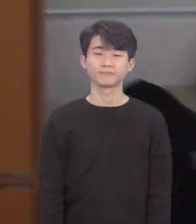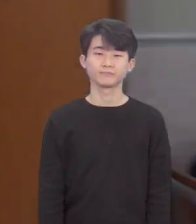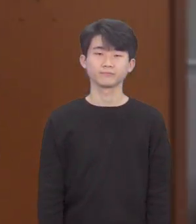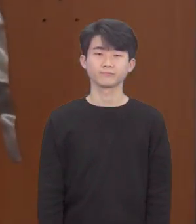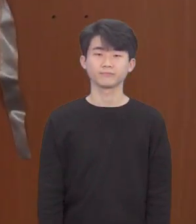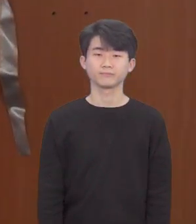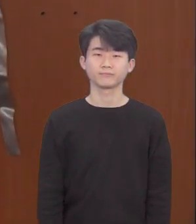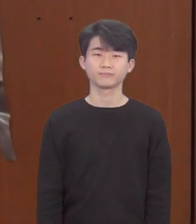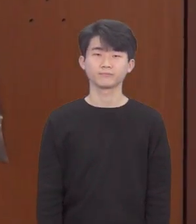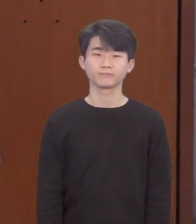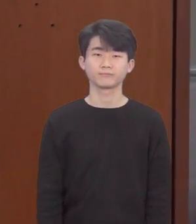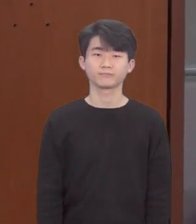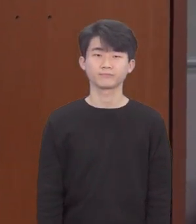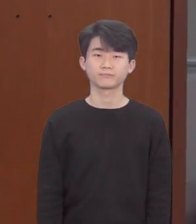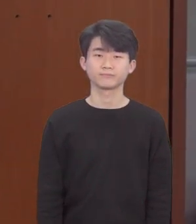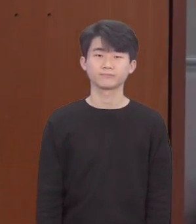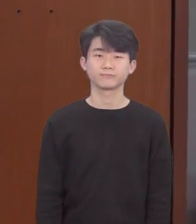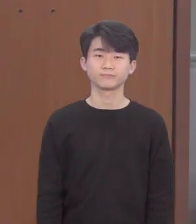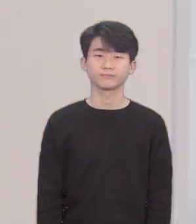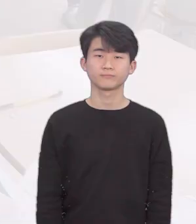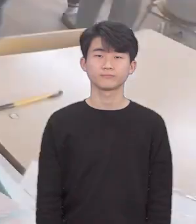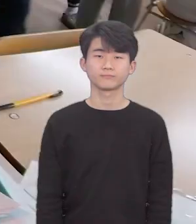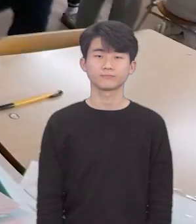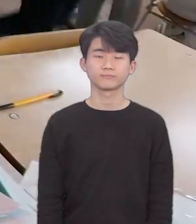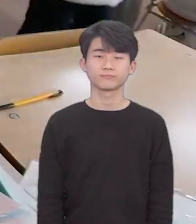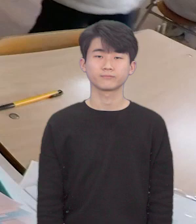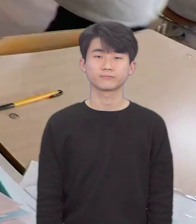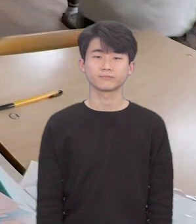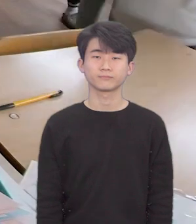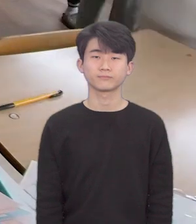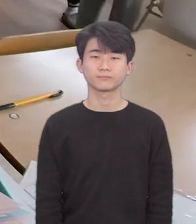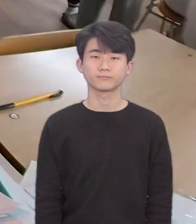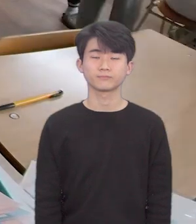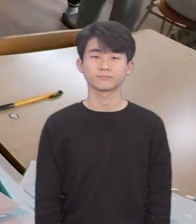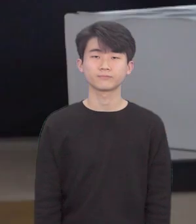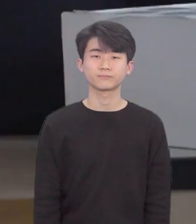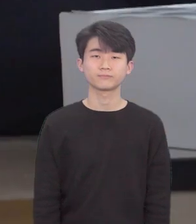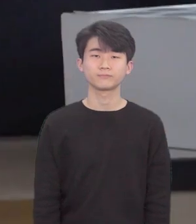편지를 또 기가 막히게.